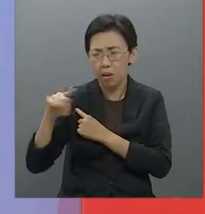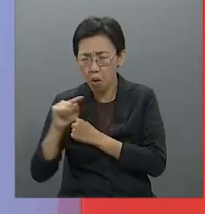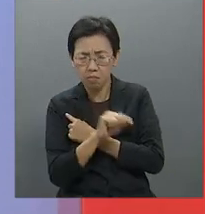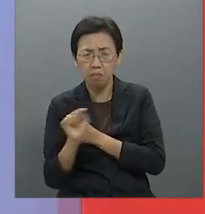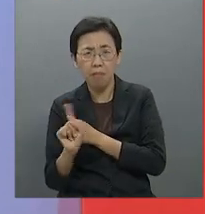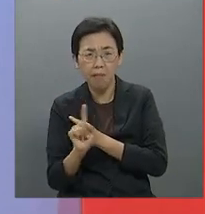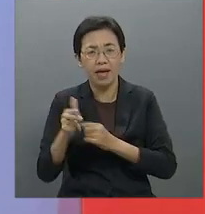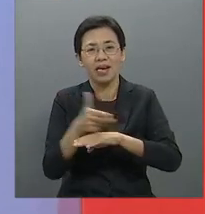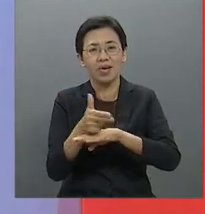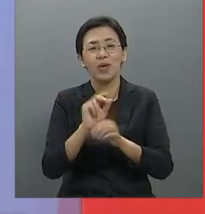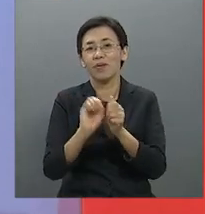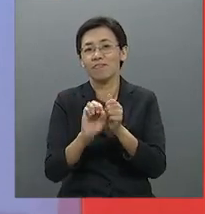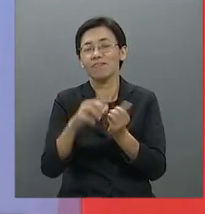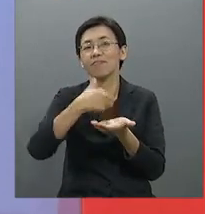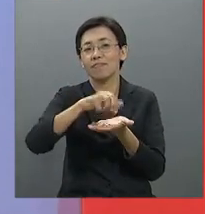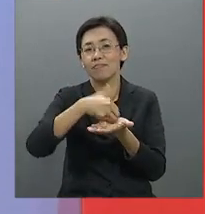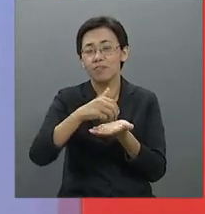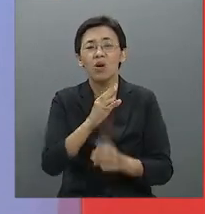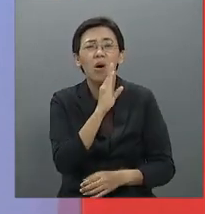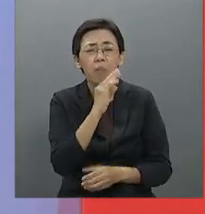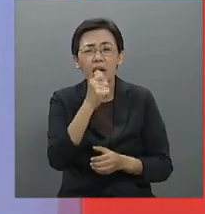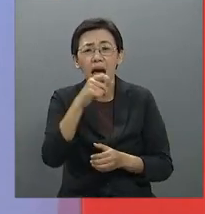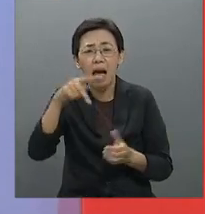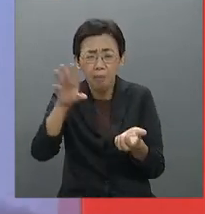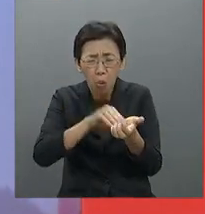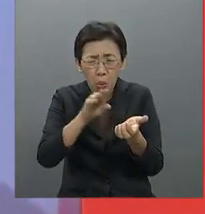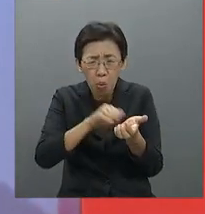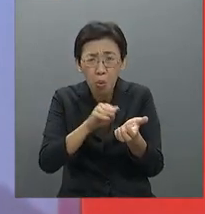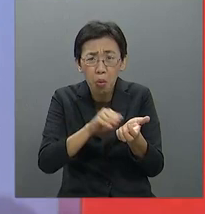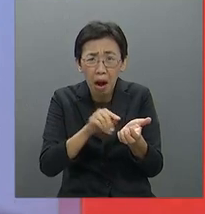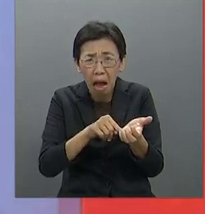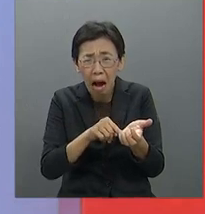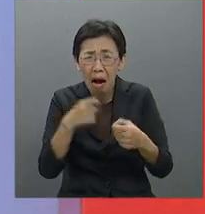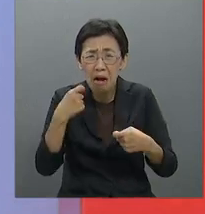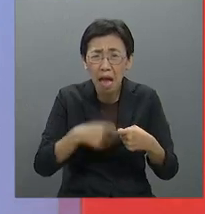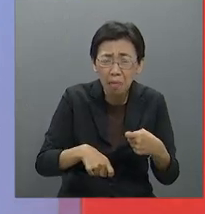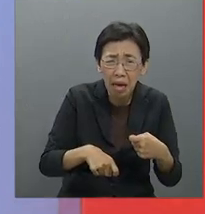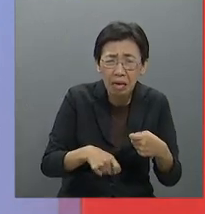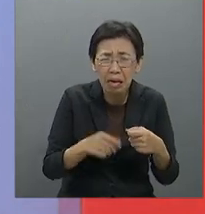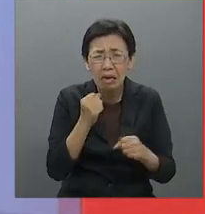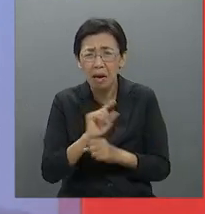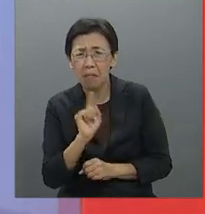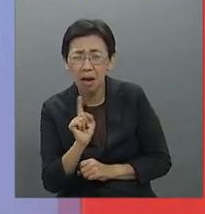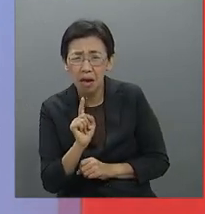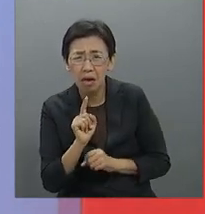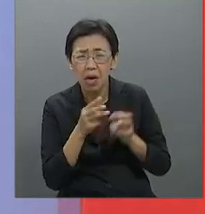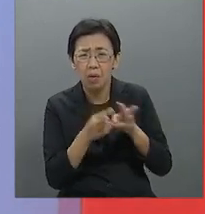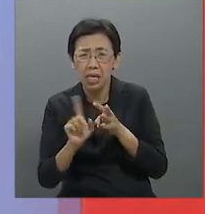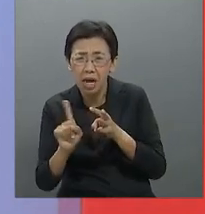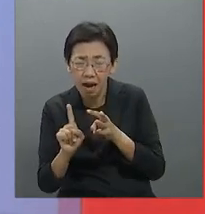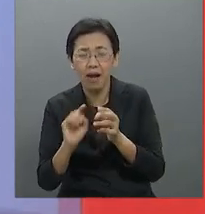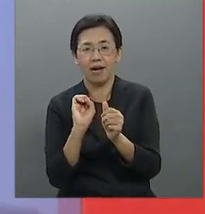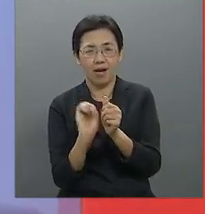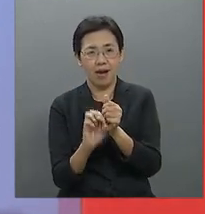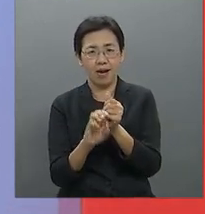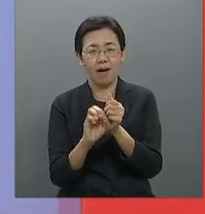กำวนว่าถ้าดนดแลิเคชันมาแล้วจะใช้ลำบางหรอเปล่าจะต้ใช้งานอย่างไรมีคำแนำมาฝากกนะครับมาดูกัเลยวา